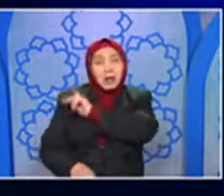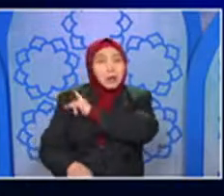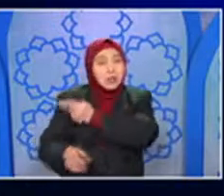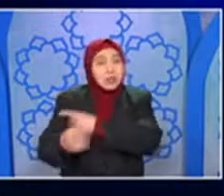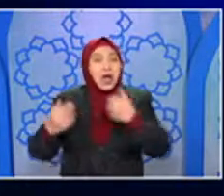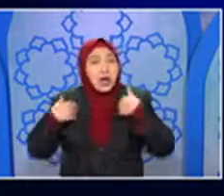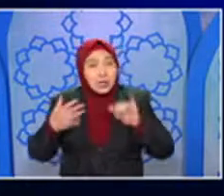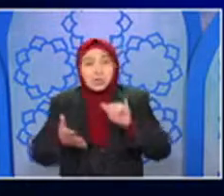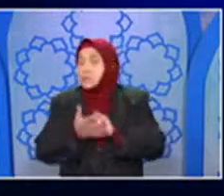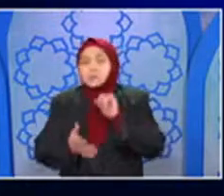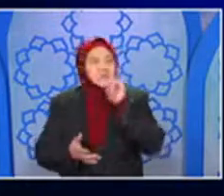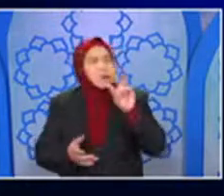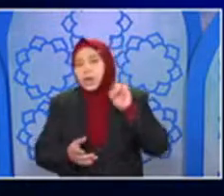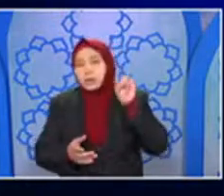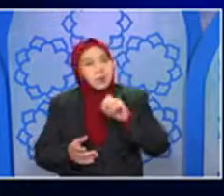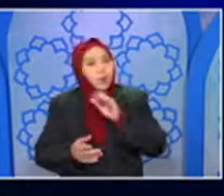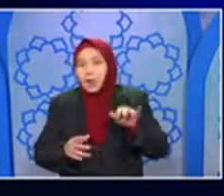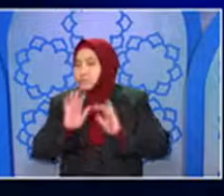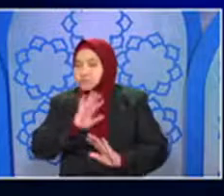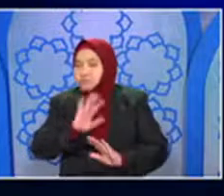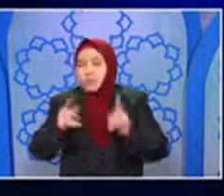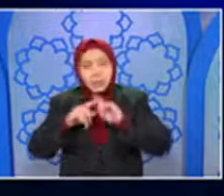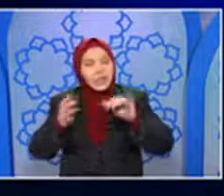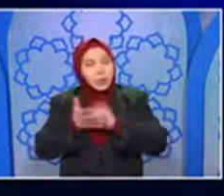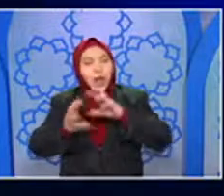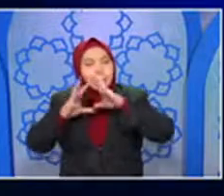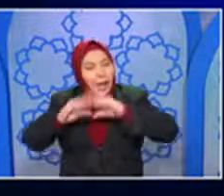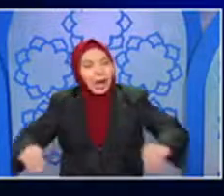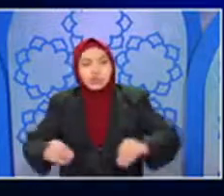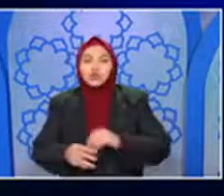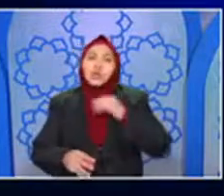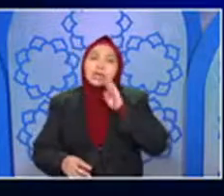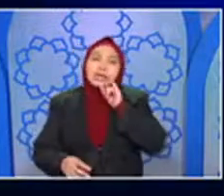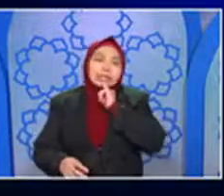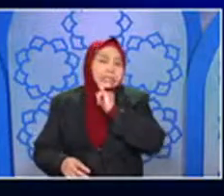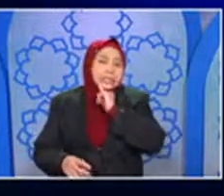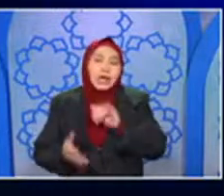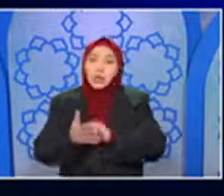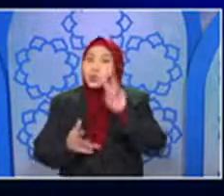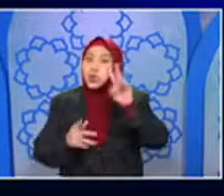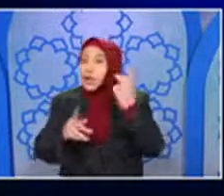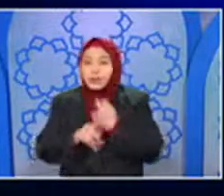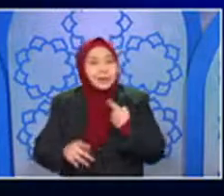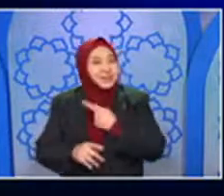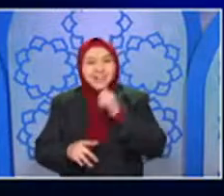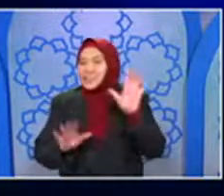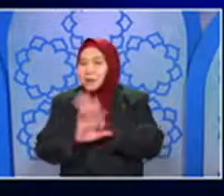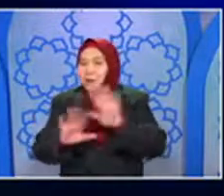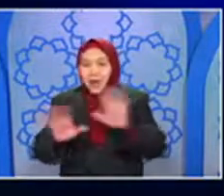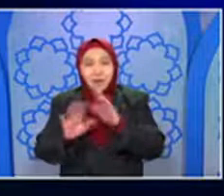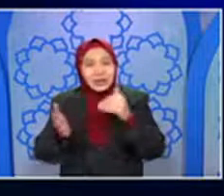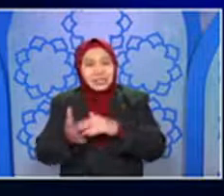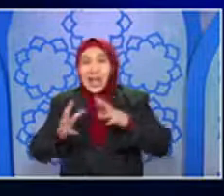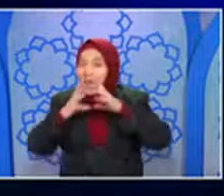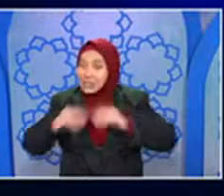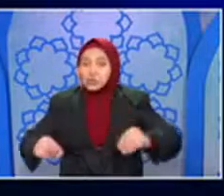itu yang diperlukan, kerana itulah yang menghancurkan Bani Israel dua kali. Dan kita tidak mahu ia hancur kepada